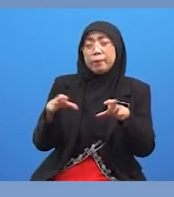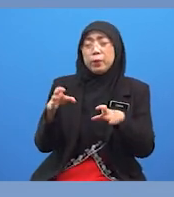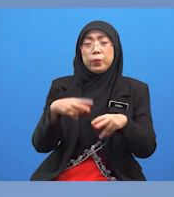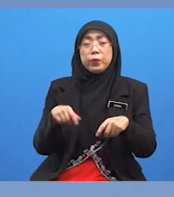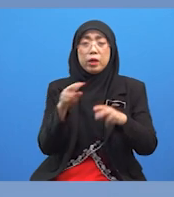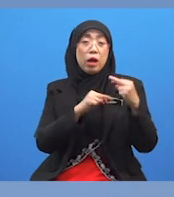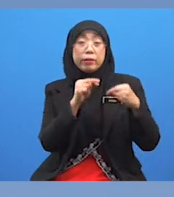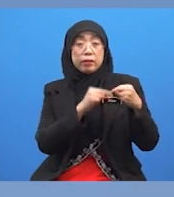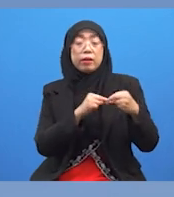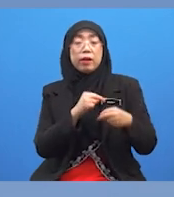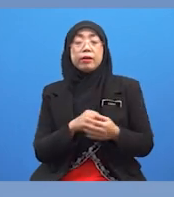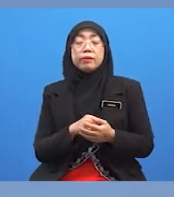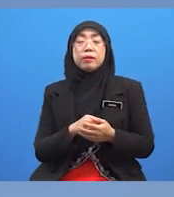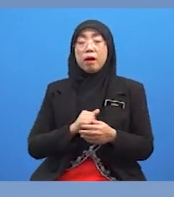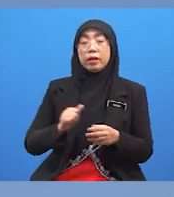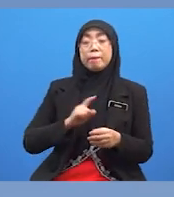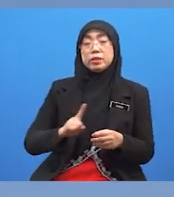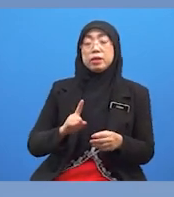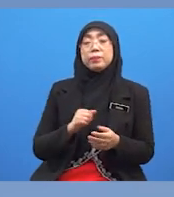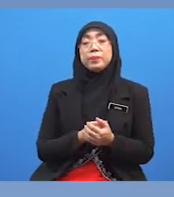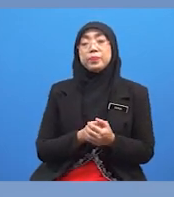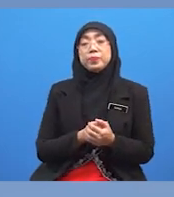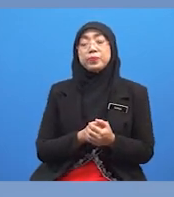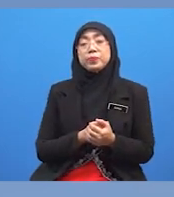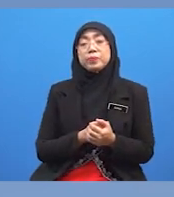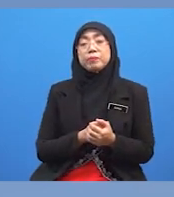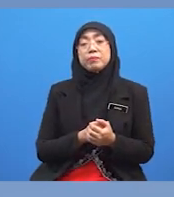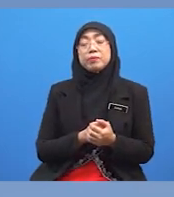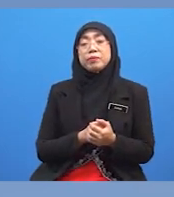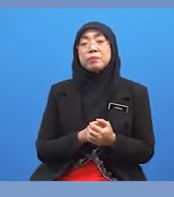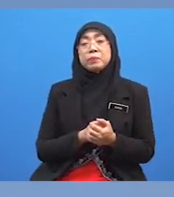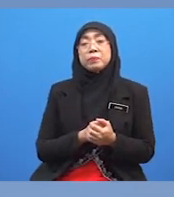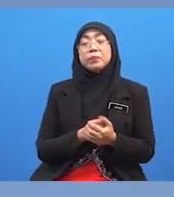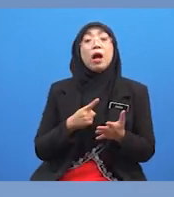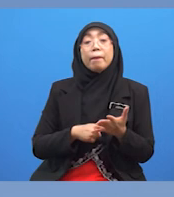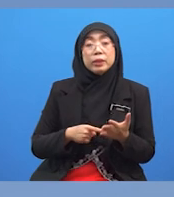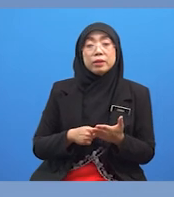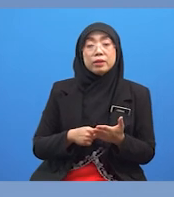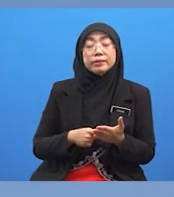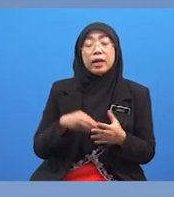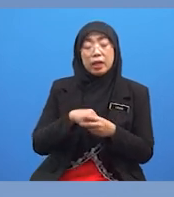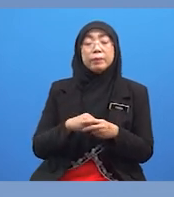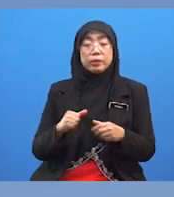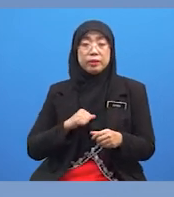dan kehidupan beragama berdasarkan kepada kedua-dua teks yang kita pelajari, iaitu